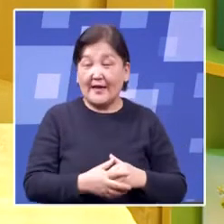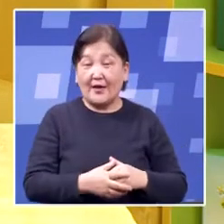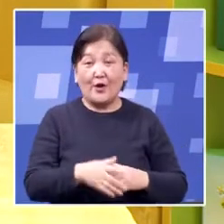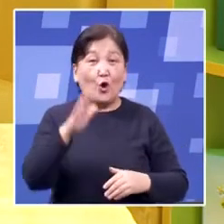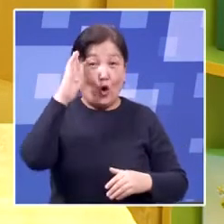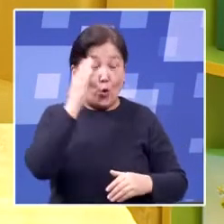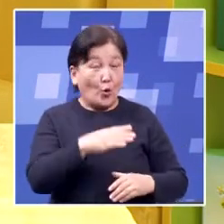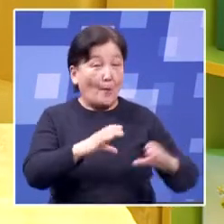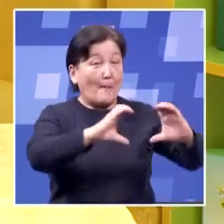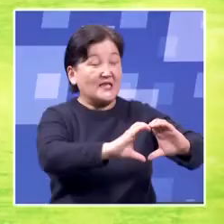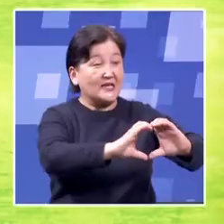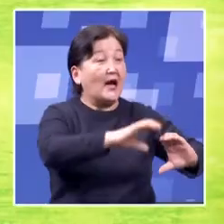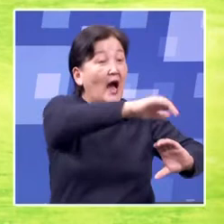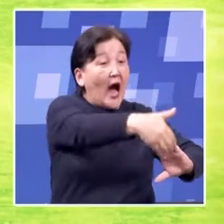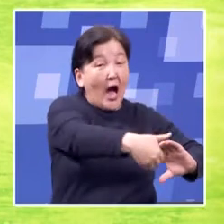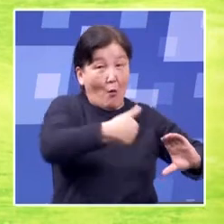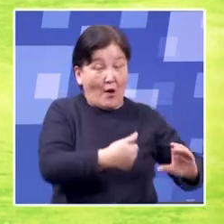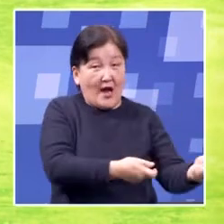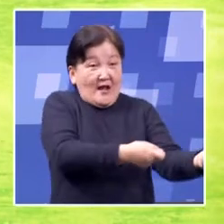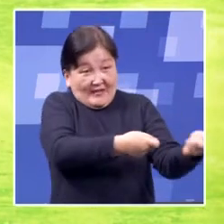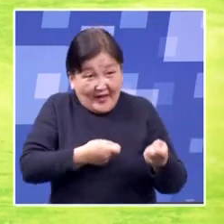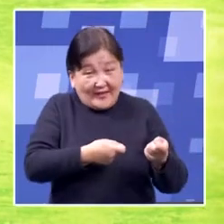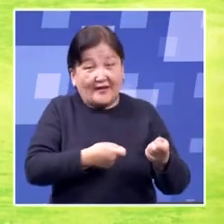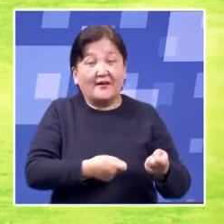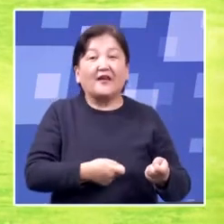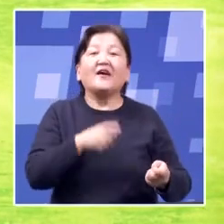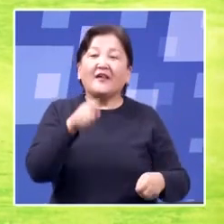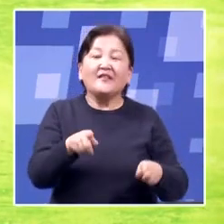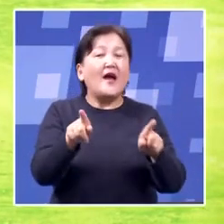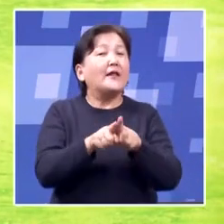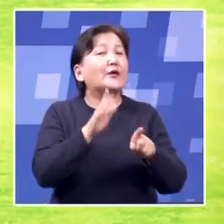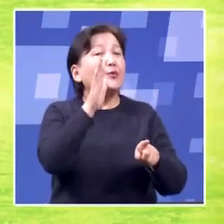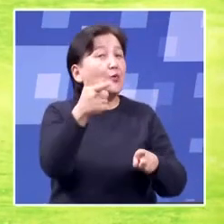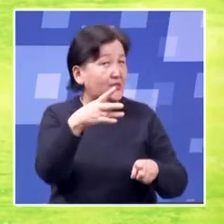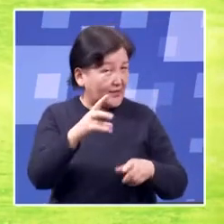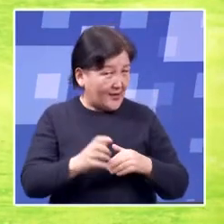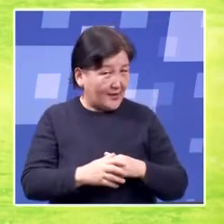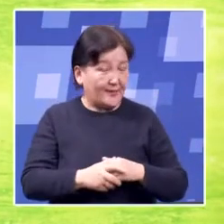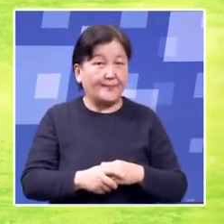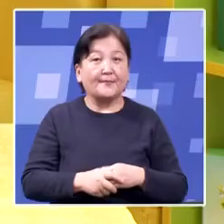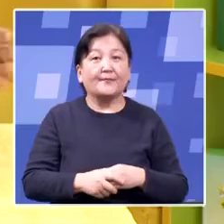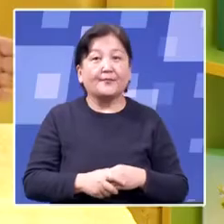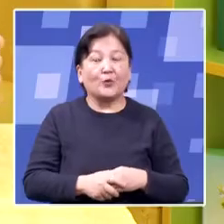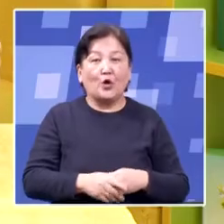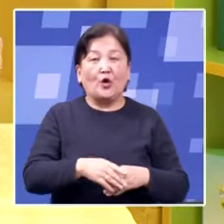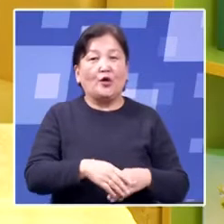гин. Өвгөн манжин гаах ураахаар татахтаа ийхүү дуулжээ.